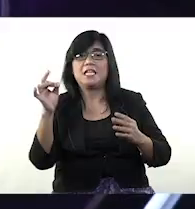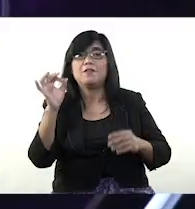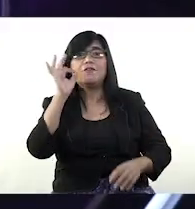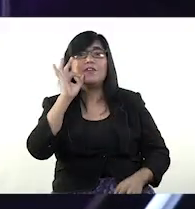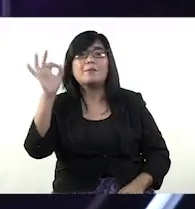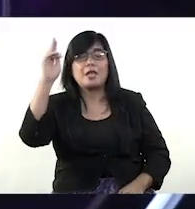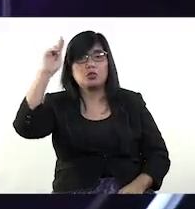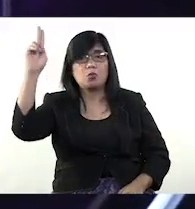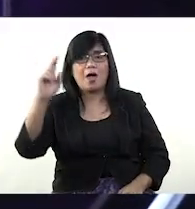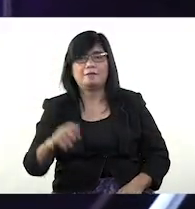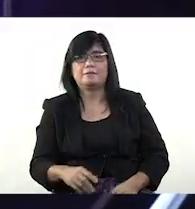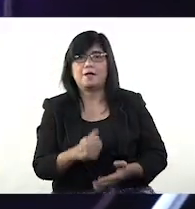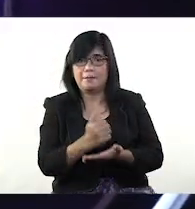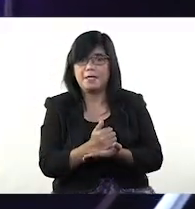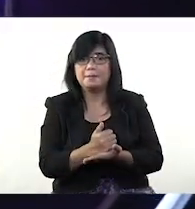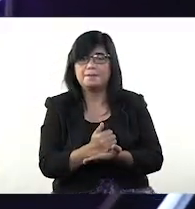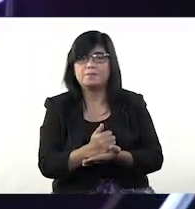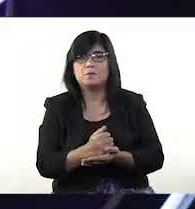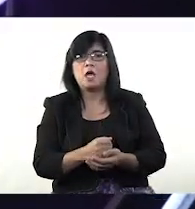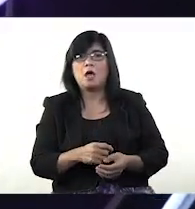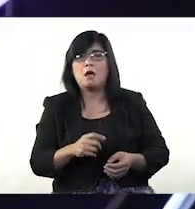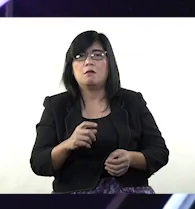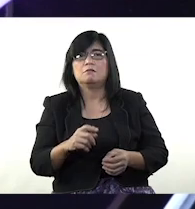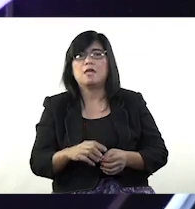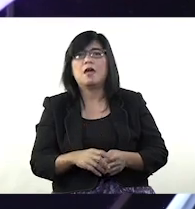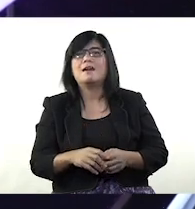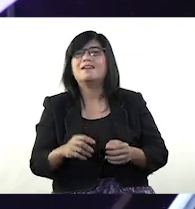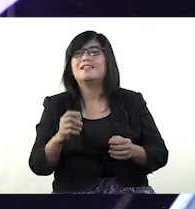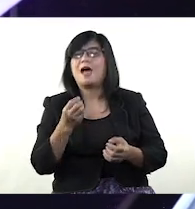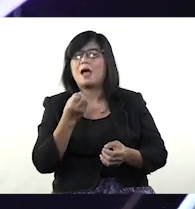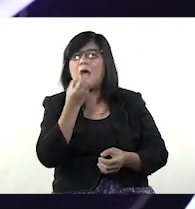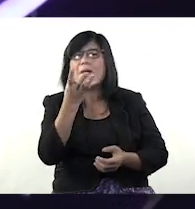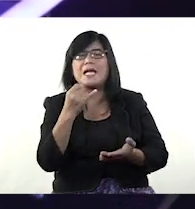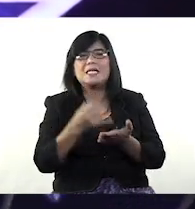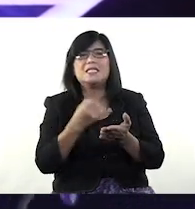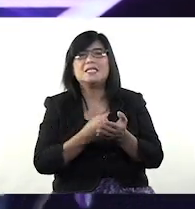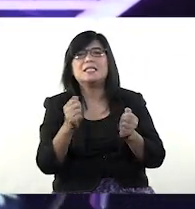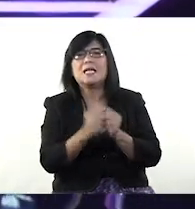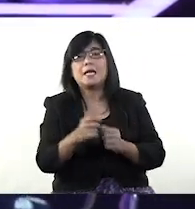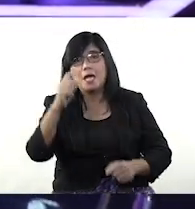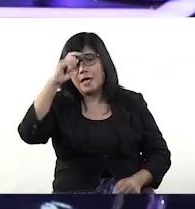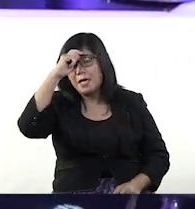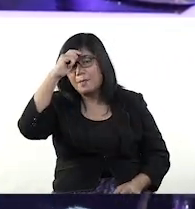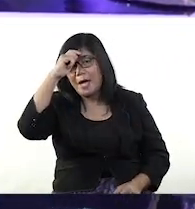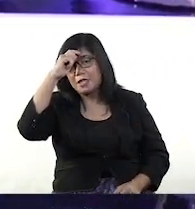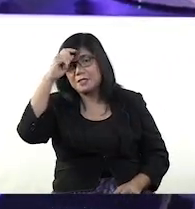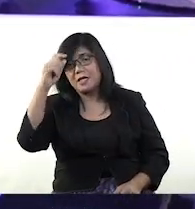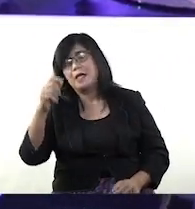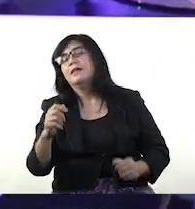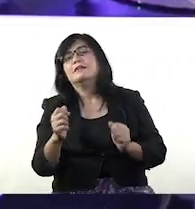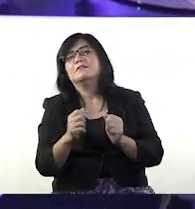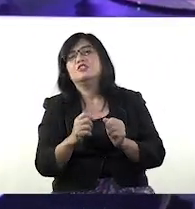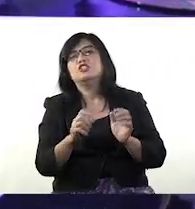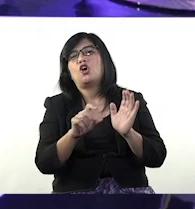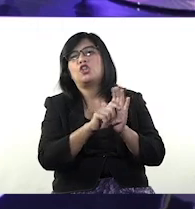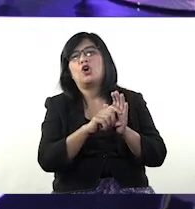Hai ditangkap oleh mengabarkan Injil kitab mengabarkan Injil tetapi dengan hikmat Hai makanya Ester bilang apa umumkan doa